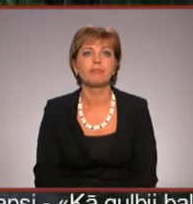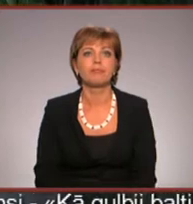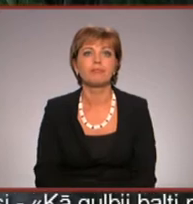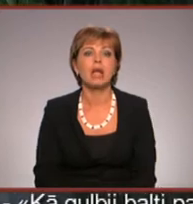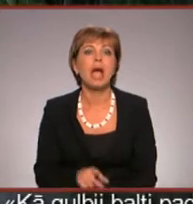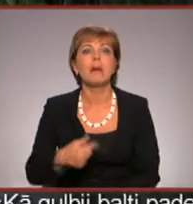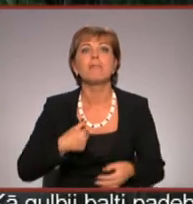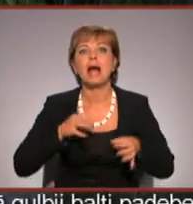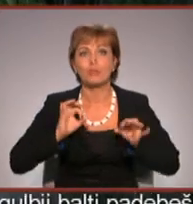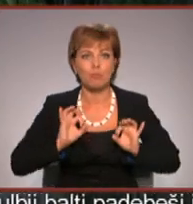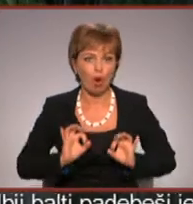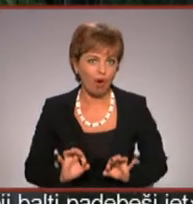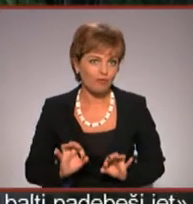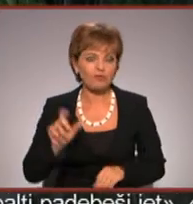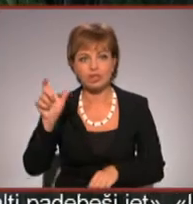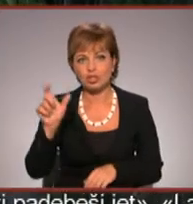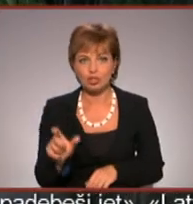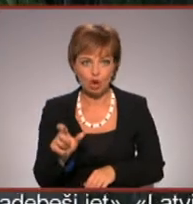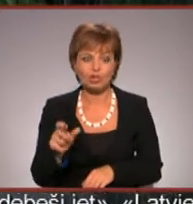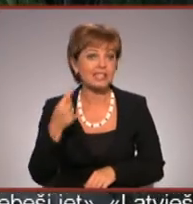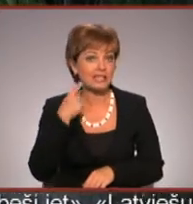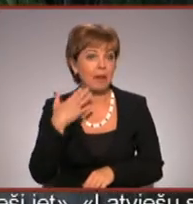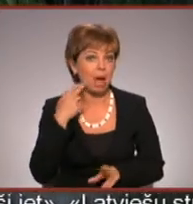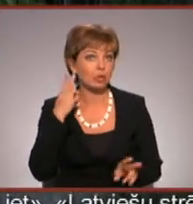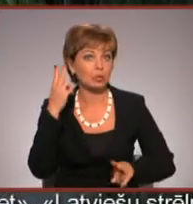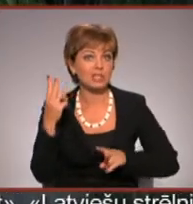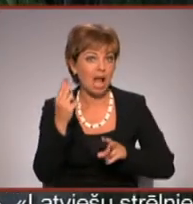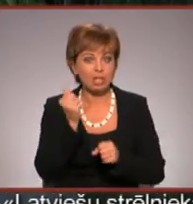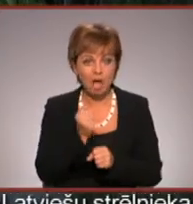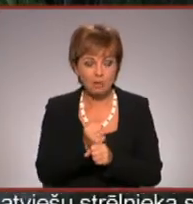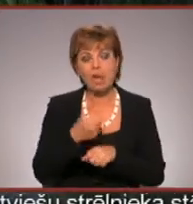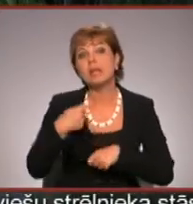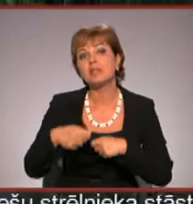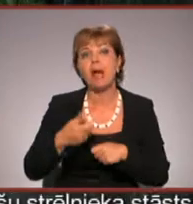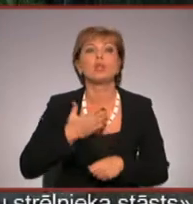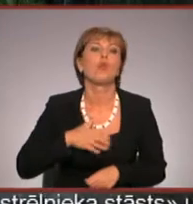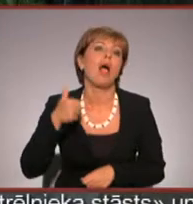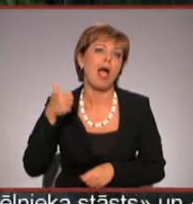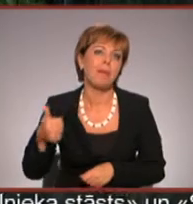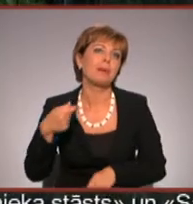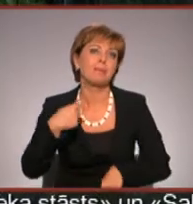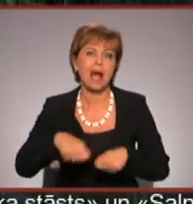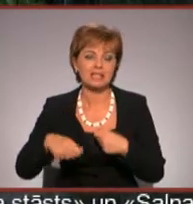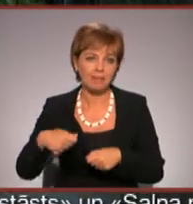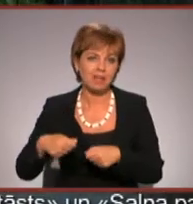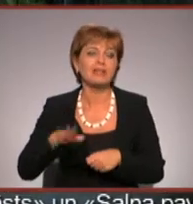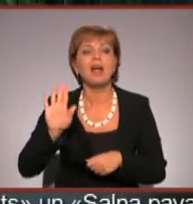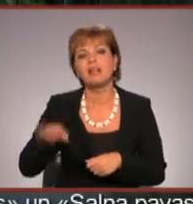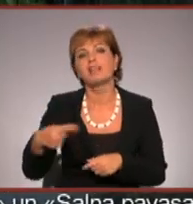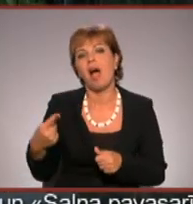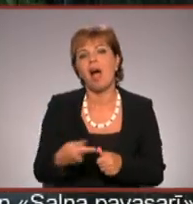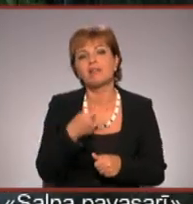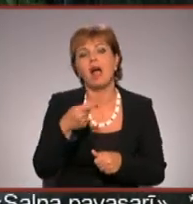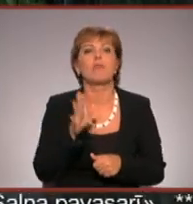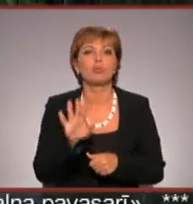Mans profesors Villerušs pagājušajā gadā dzirdēja vienu skaņdarbu, ko es šādā veidā spēlēju. Viņš teica, paspēlējies, pēc tam jau atkal ķersies